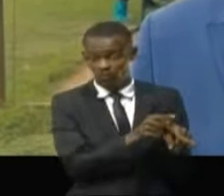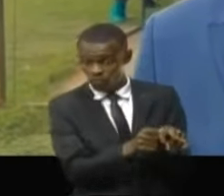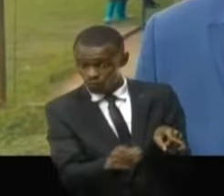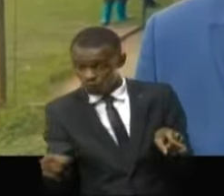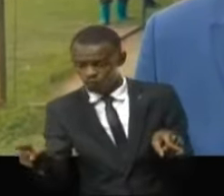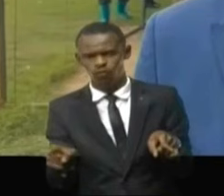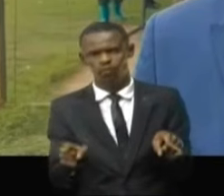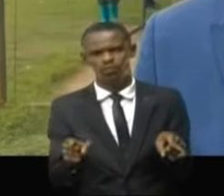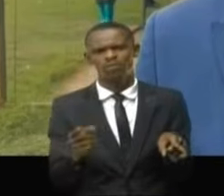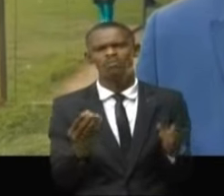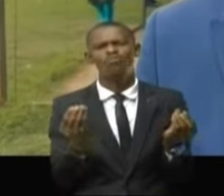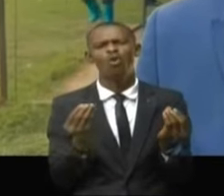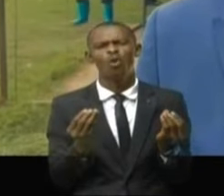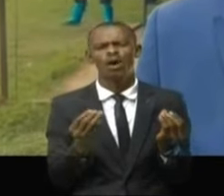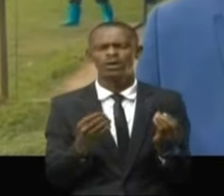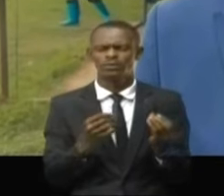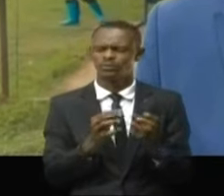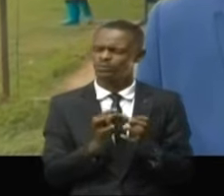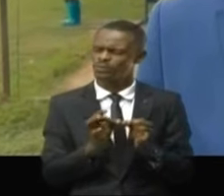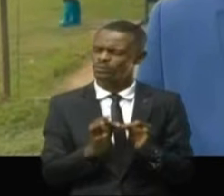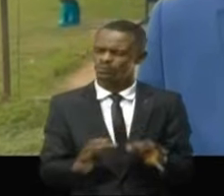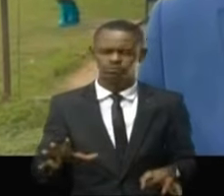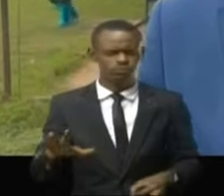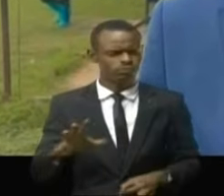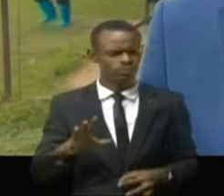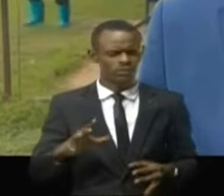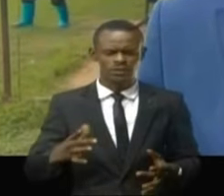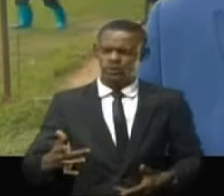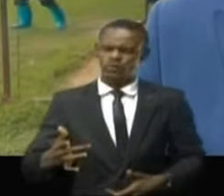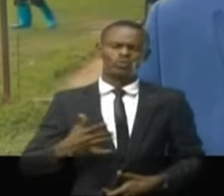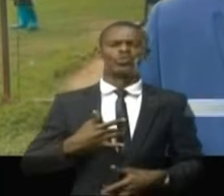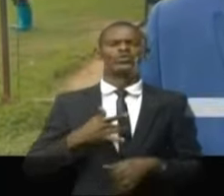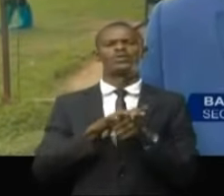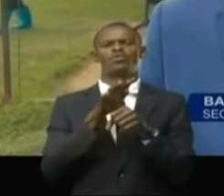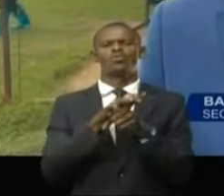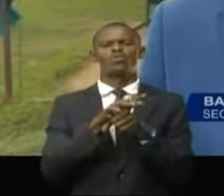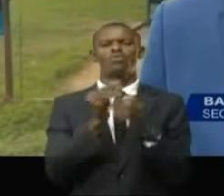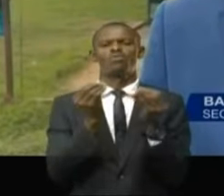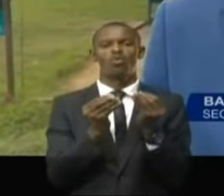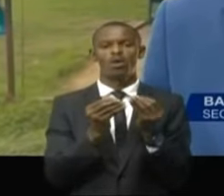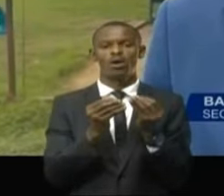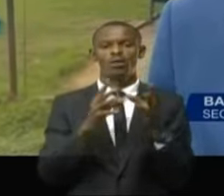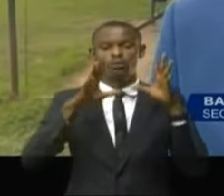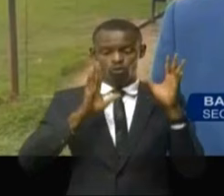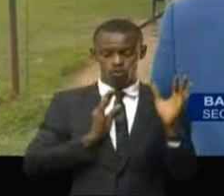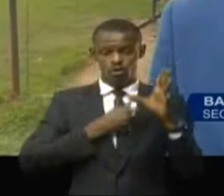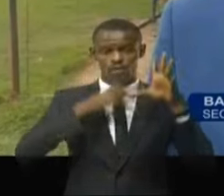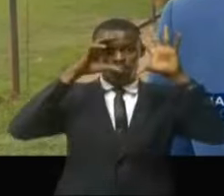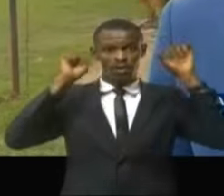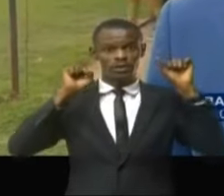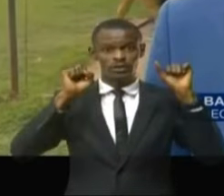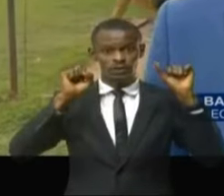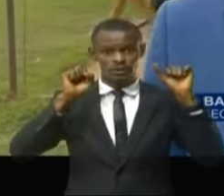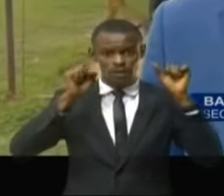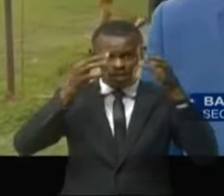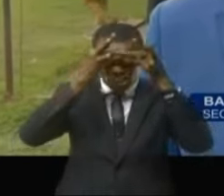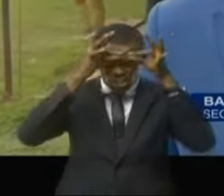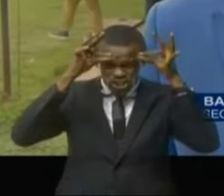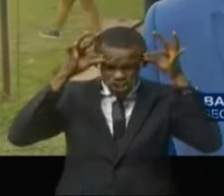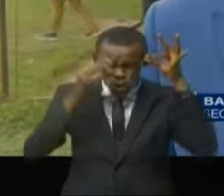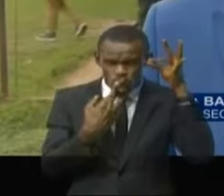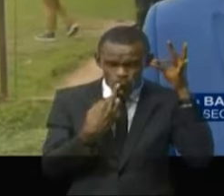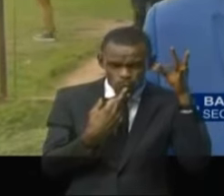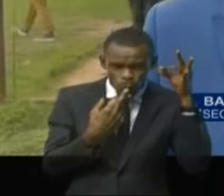où, donc, vous savez, nous avons perdu notre président national, le grand maître Nema Bansemi. Alors, je tiens à les